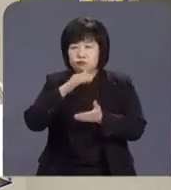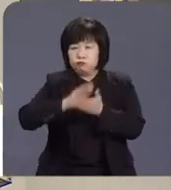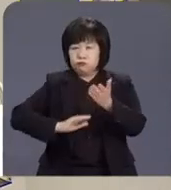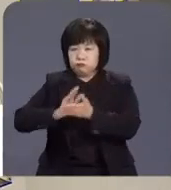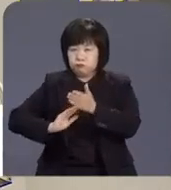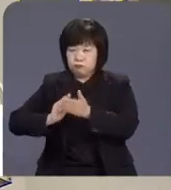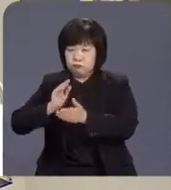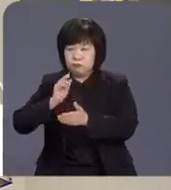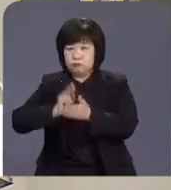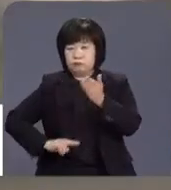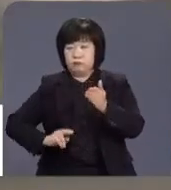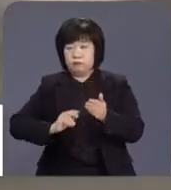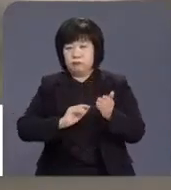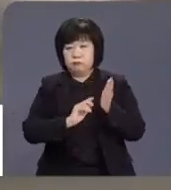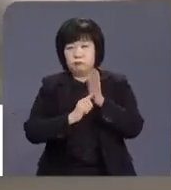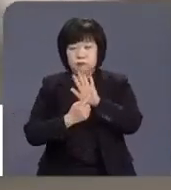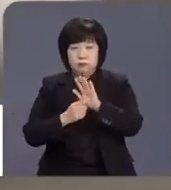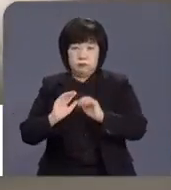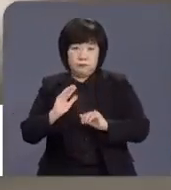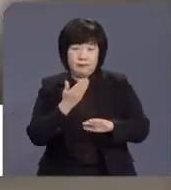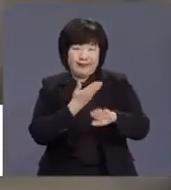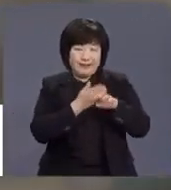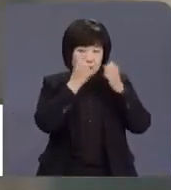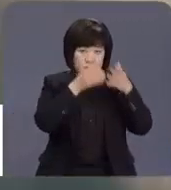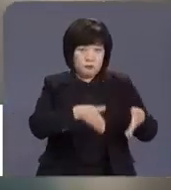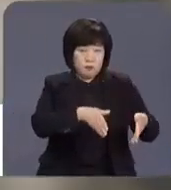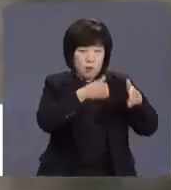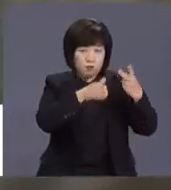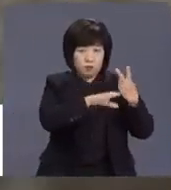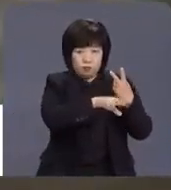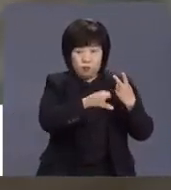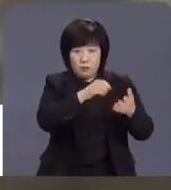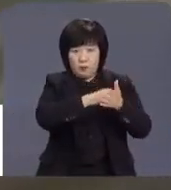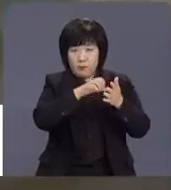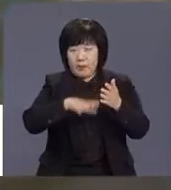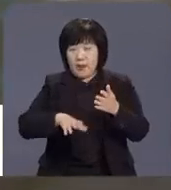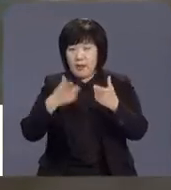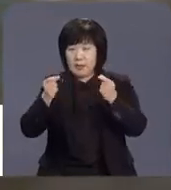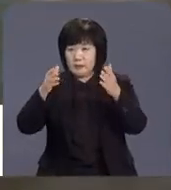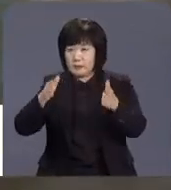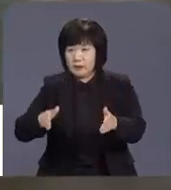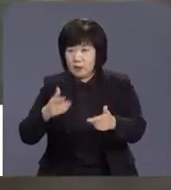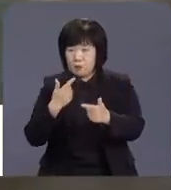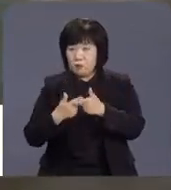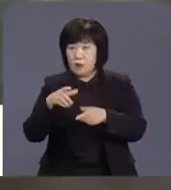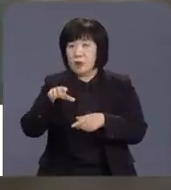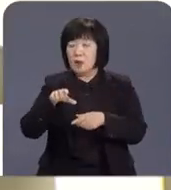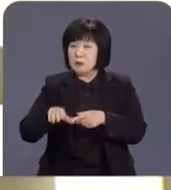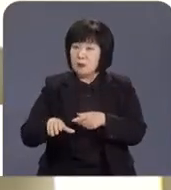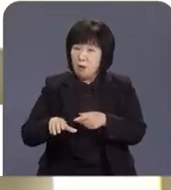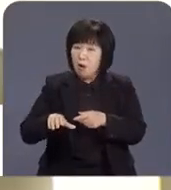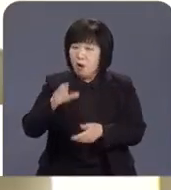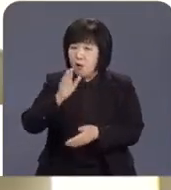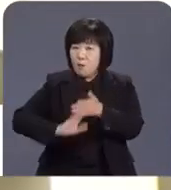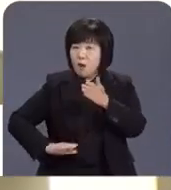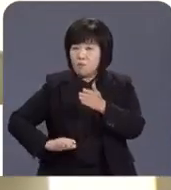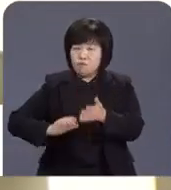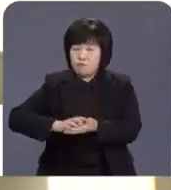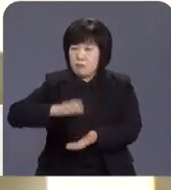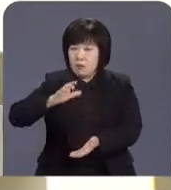이루어졌습니다. 부산의 다른 신축 아파트 두 곳을 제외하고 같은 기간 부산에서 거래량이 가장